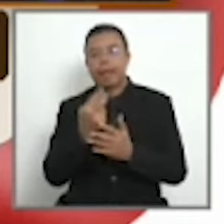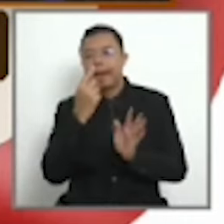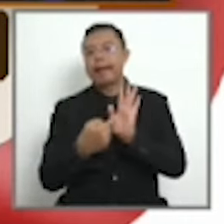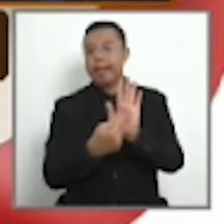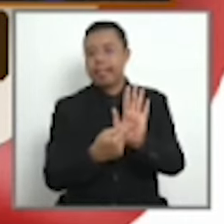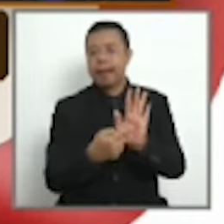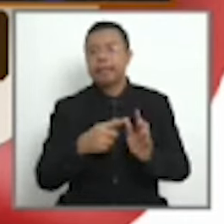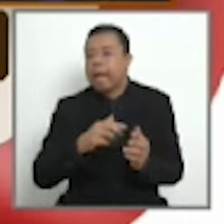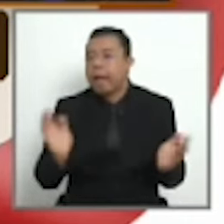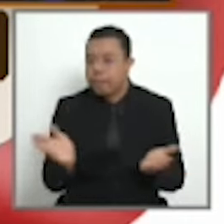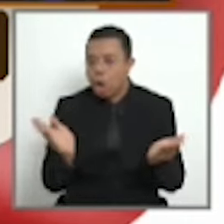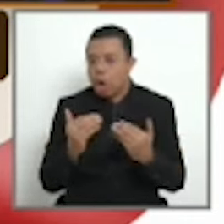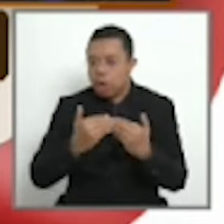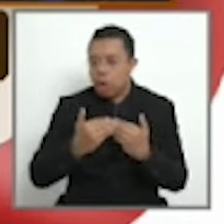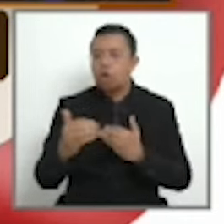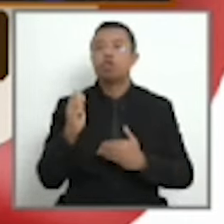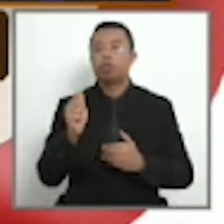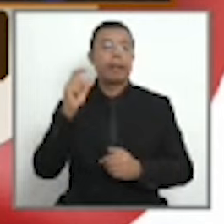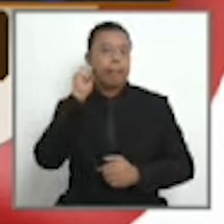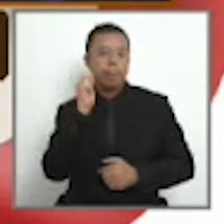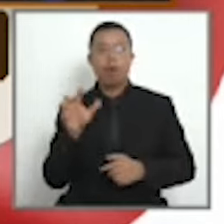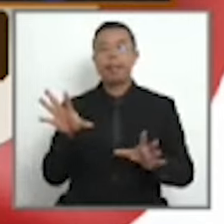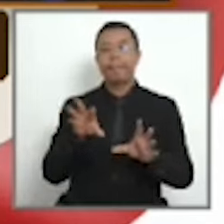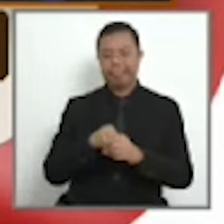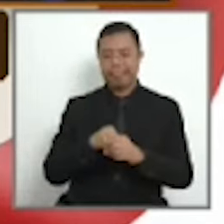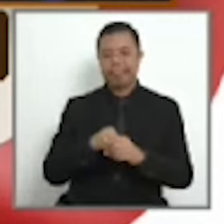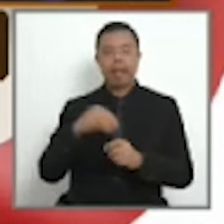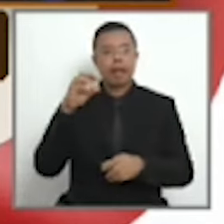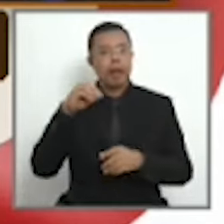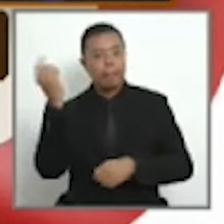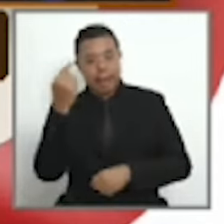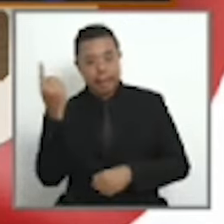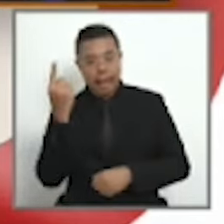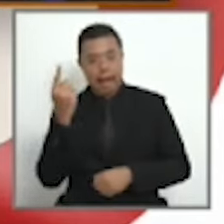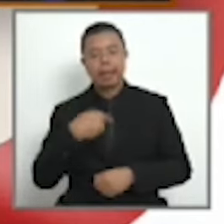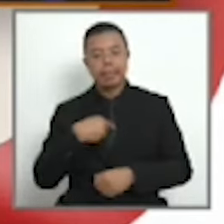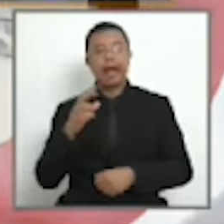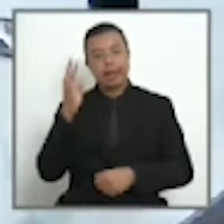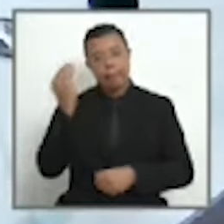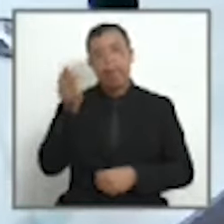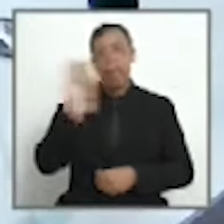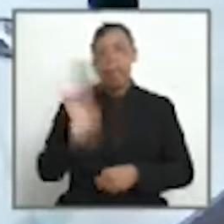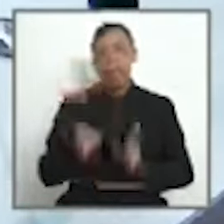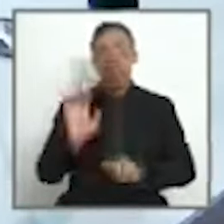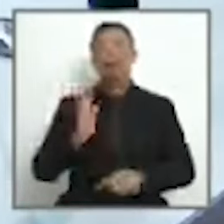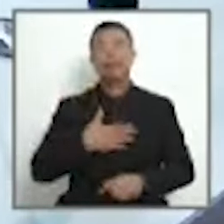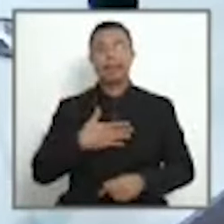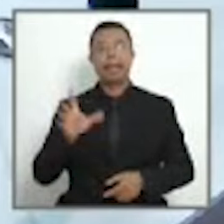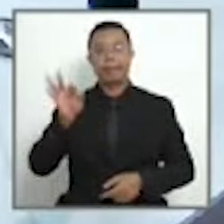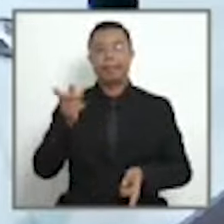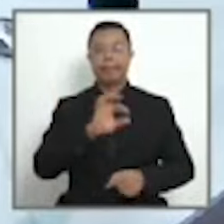akan mendorong peranan itu di pemerintah yang saya Pimpin kalau saya dipili wakya